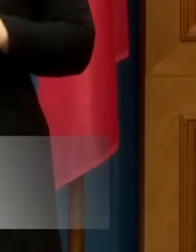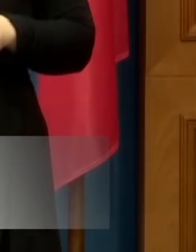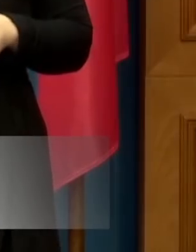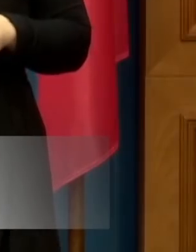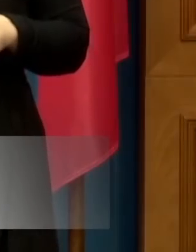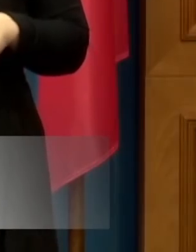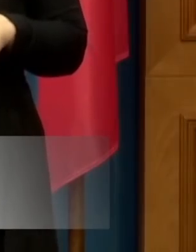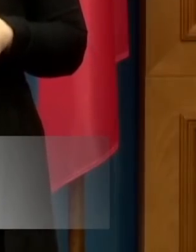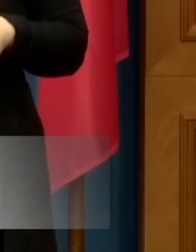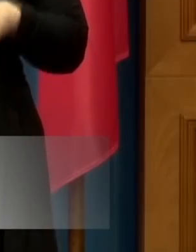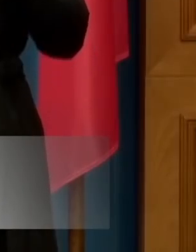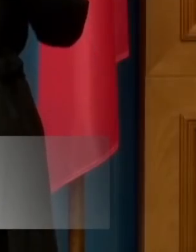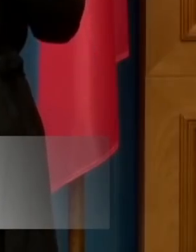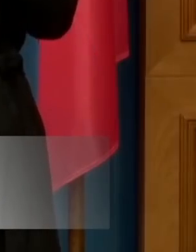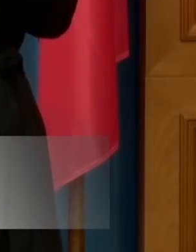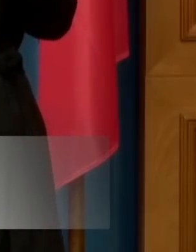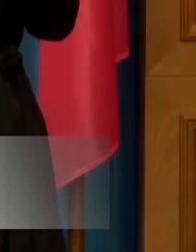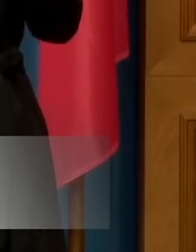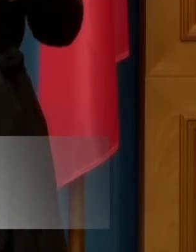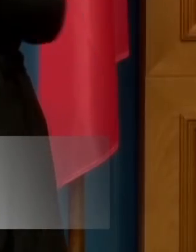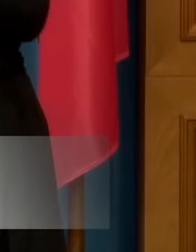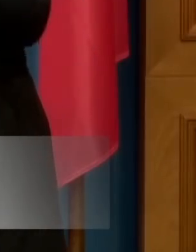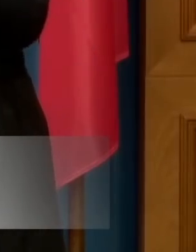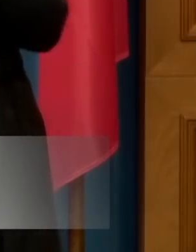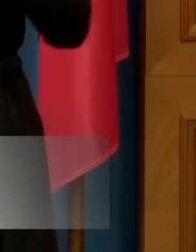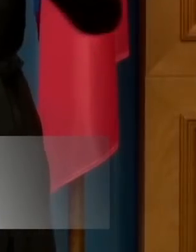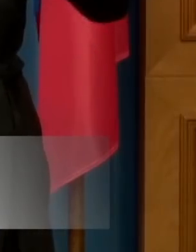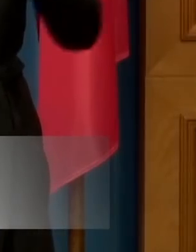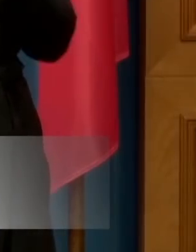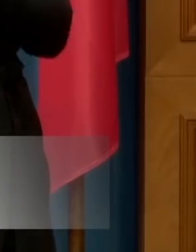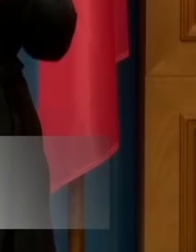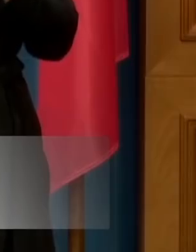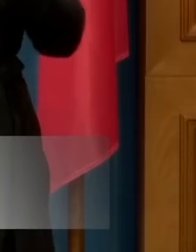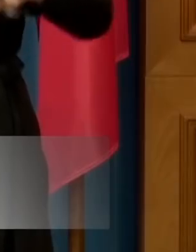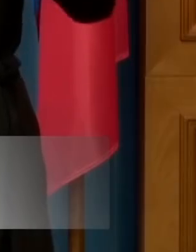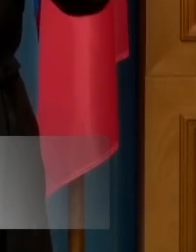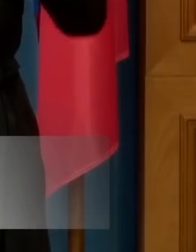Тиймээс журмыг хуулийн хүрээнд хэрхэн өөрчлөх боломж байгааг судалж 7 хоногийн дотор